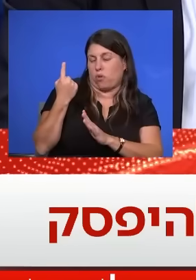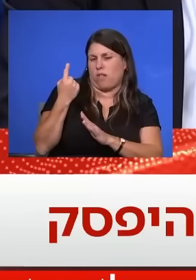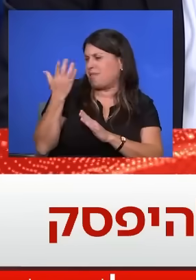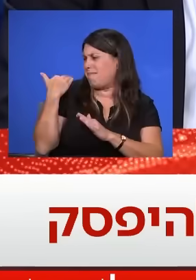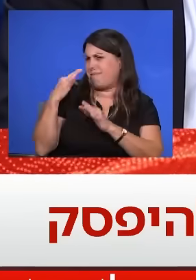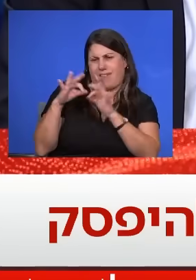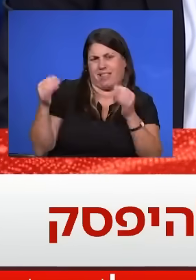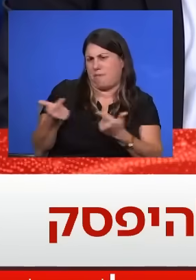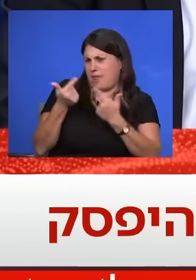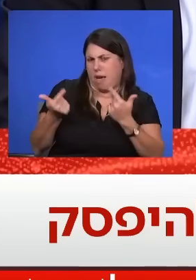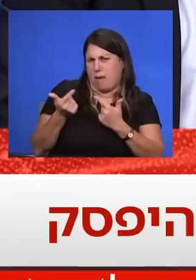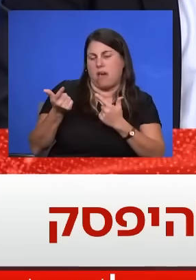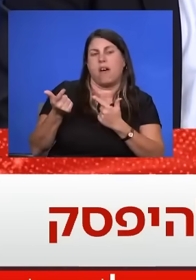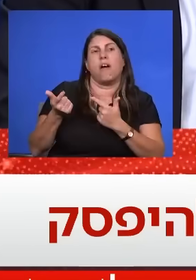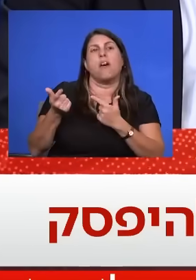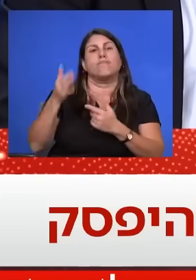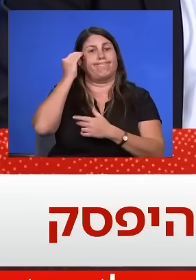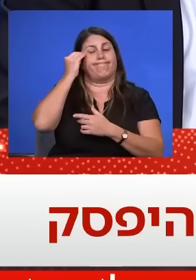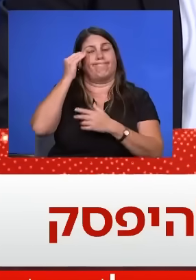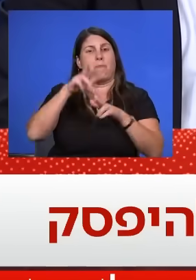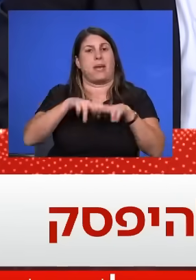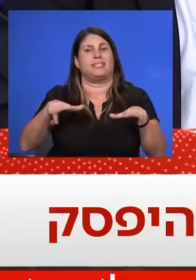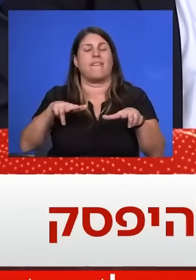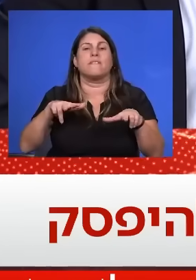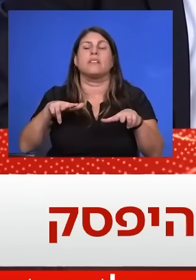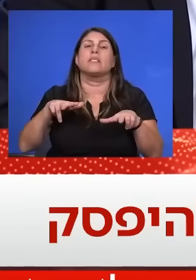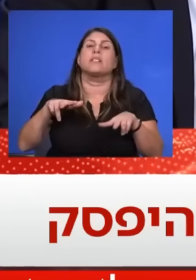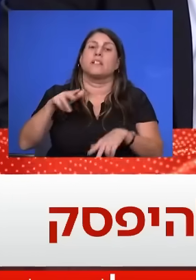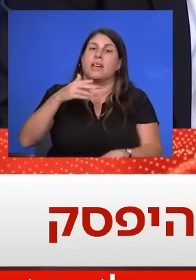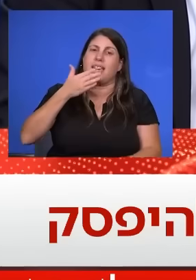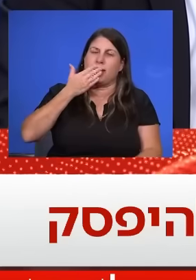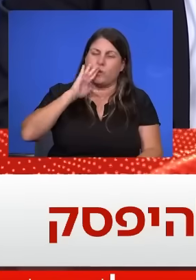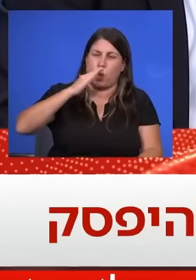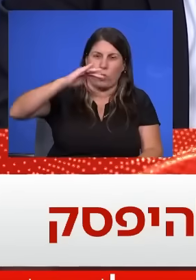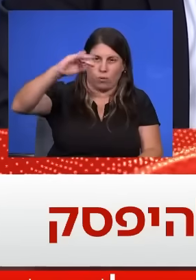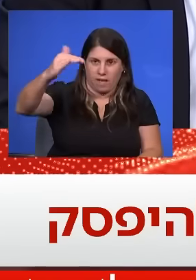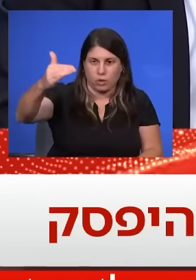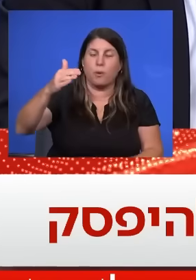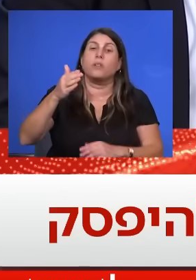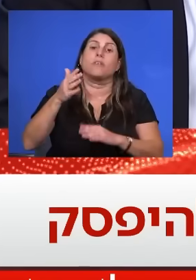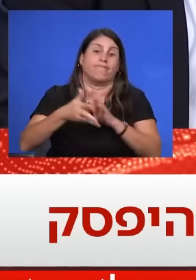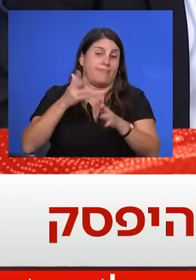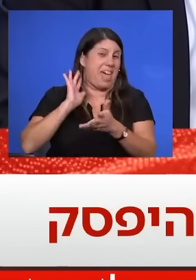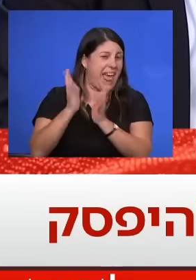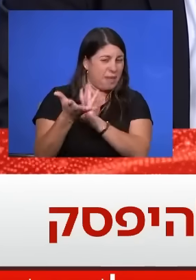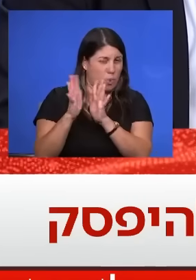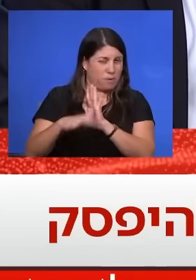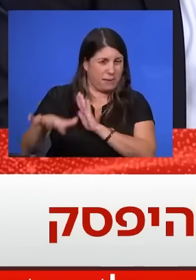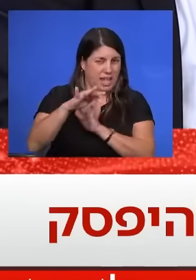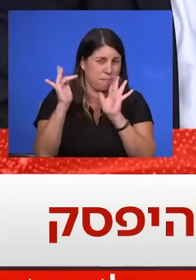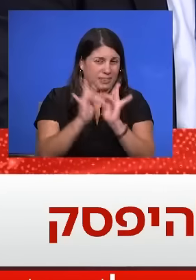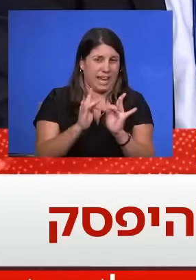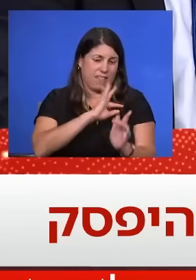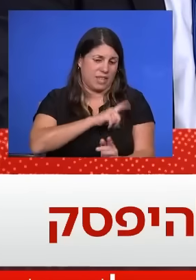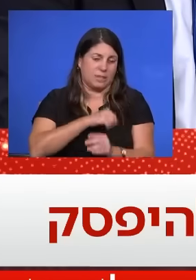את הסיטואציה, את המצב ביהודה, מדבר על הסיטואציה ביהודה ושומרון ואומר אלימות מתנחלים נגד פלסטינים חייבת להיפסק כעת, הם